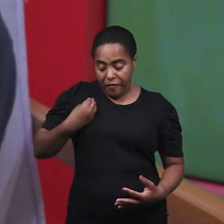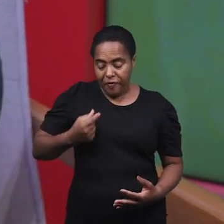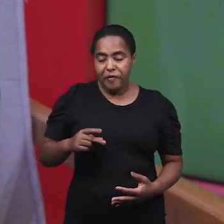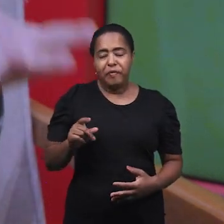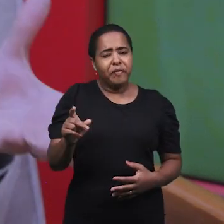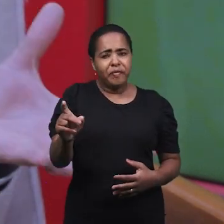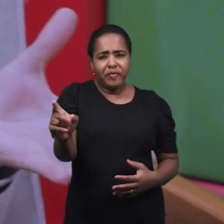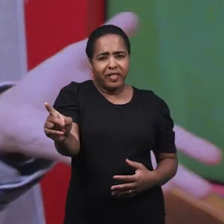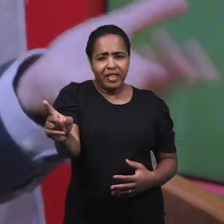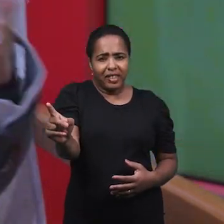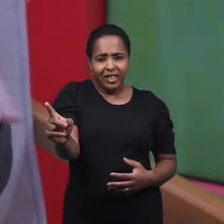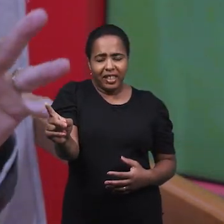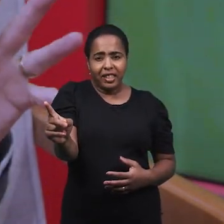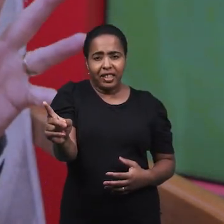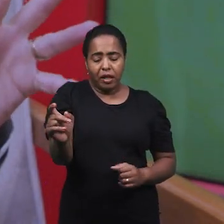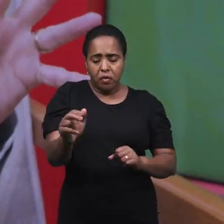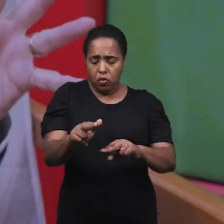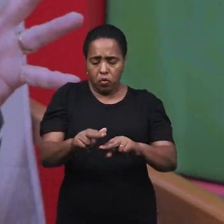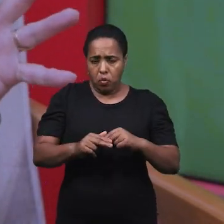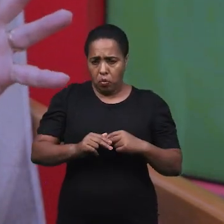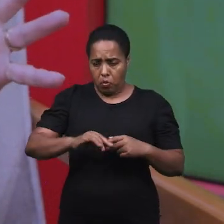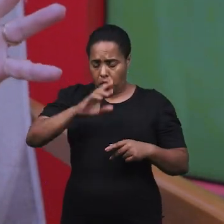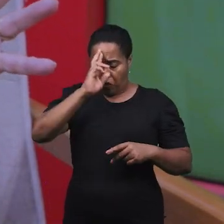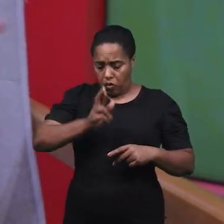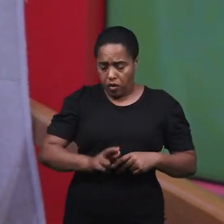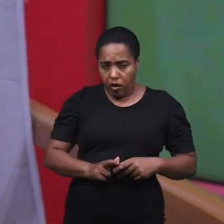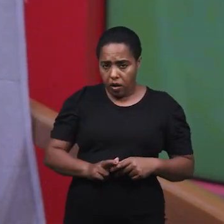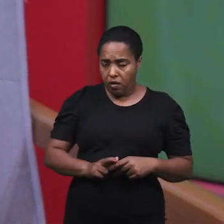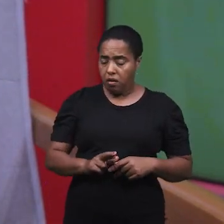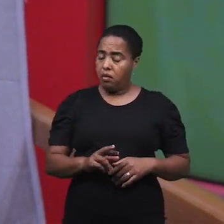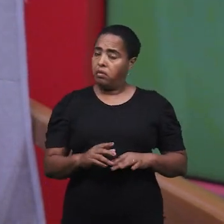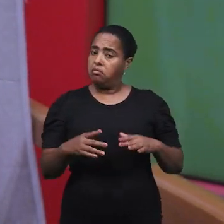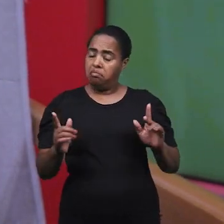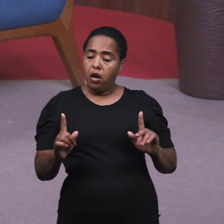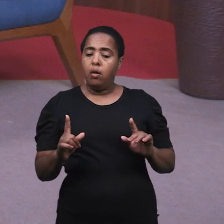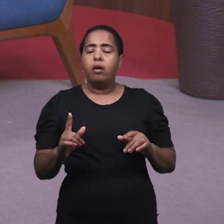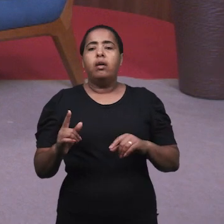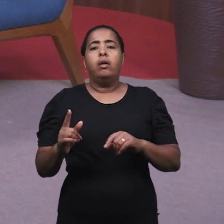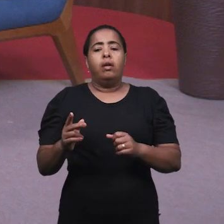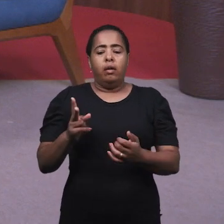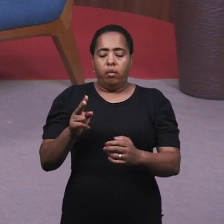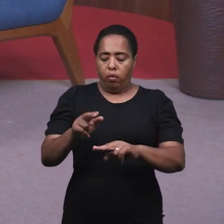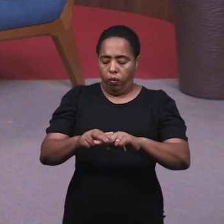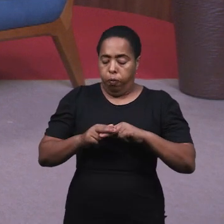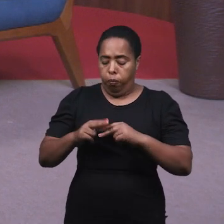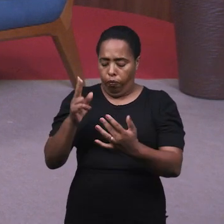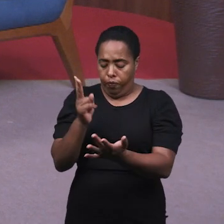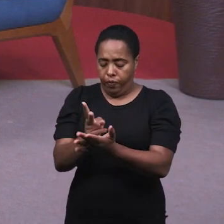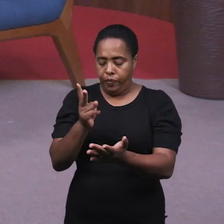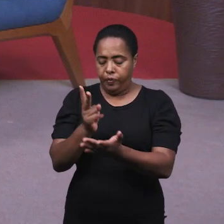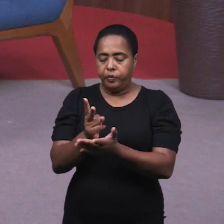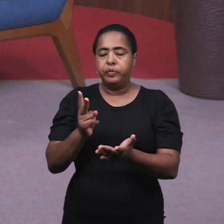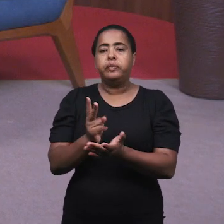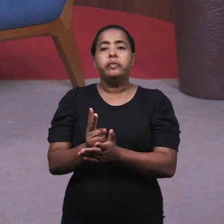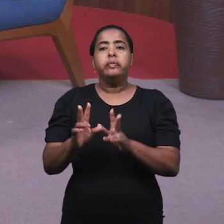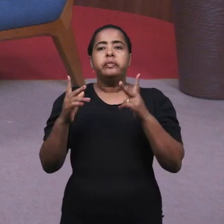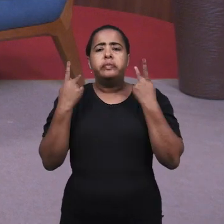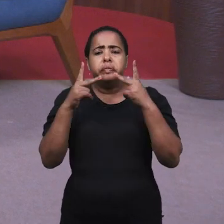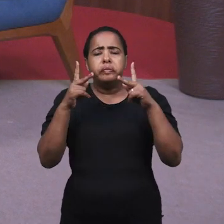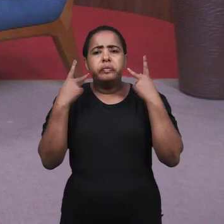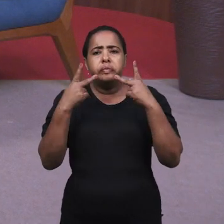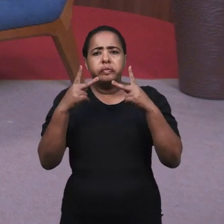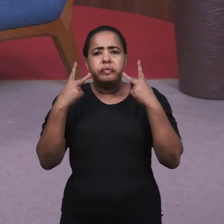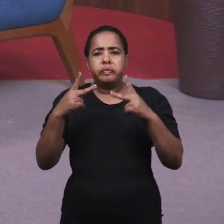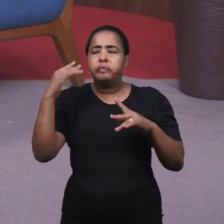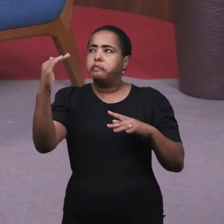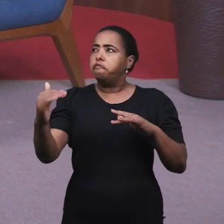la vie éternelle. Et ce n'est pas pour notre moyen, notre raison que notre prédication aussi consiste